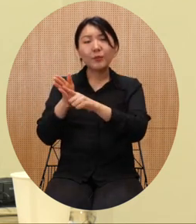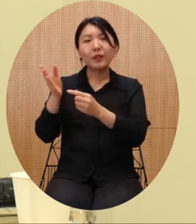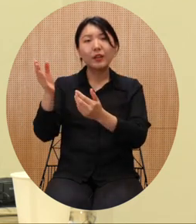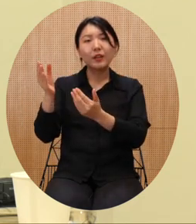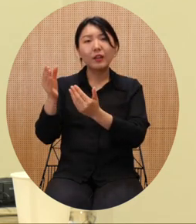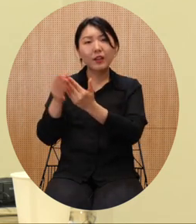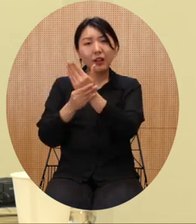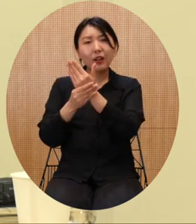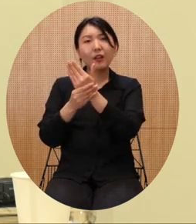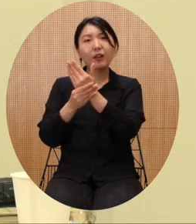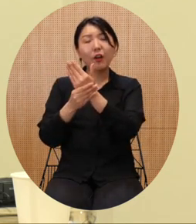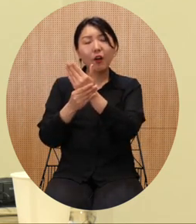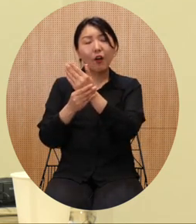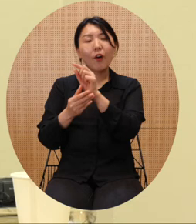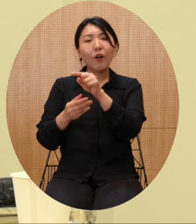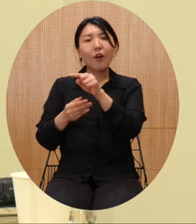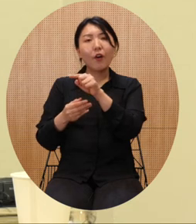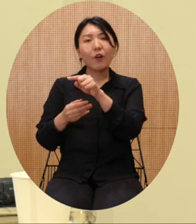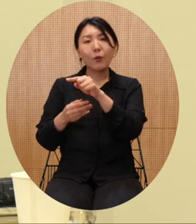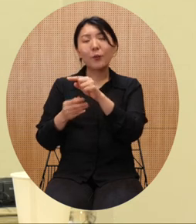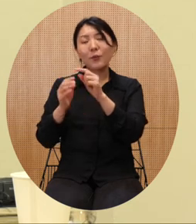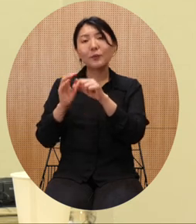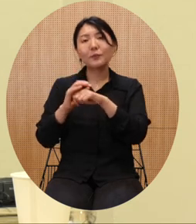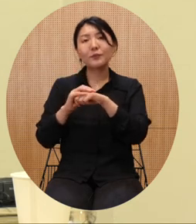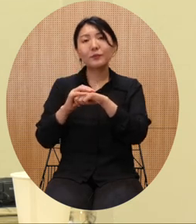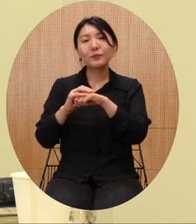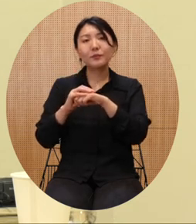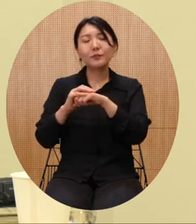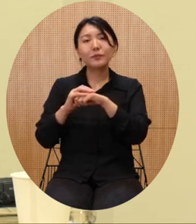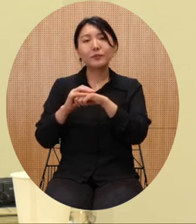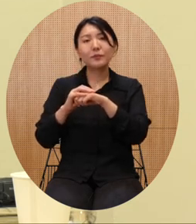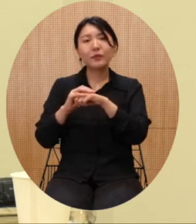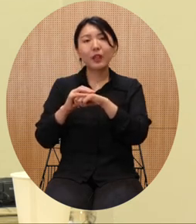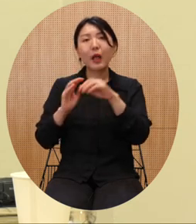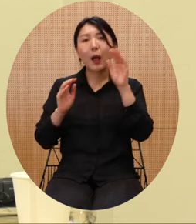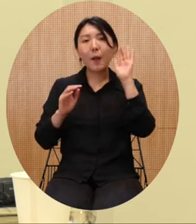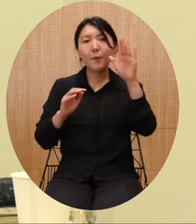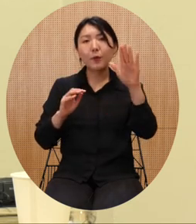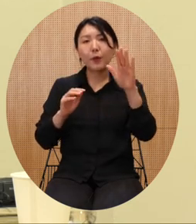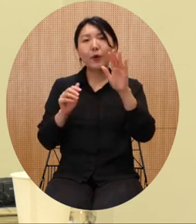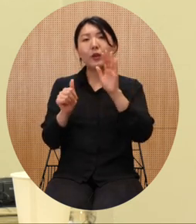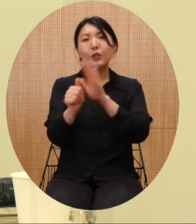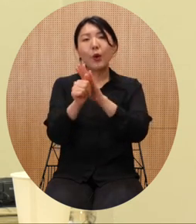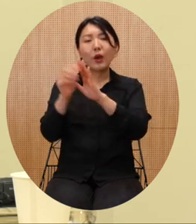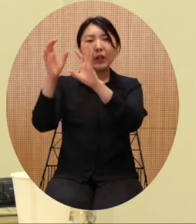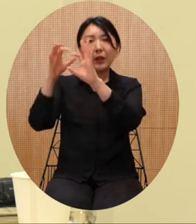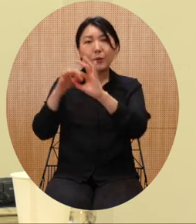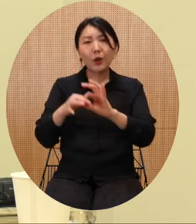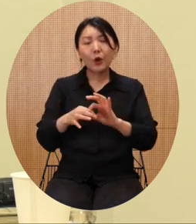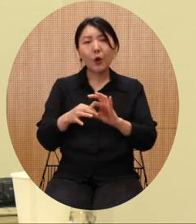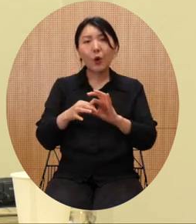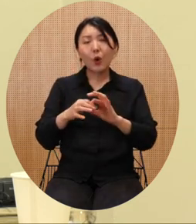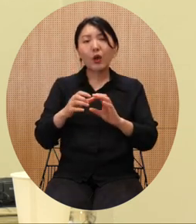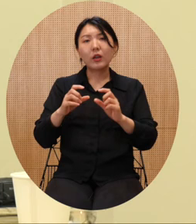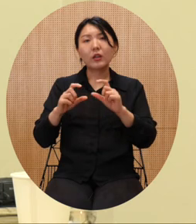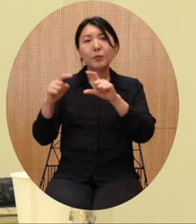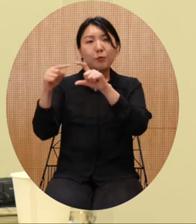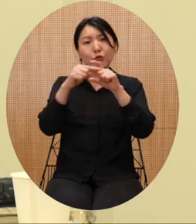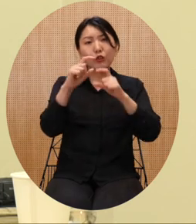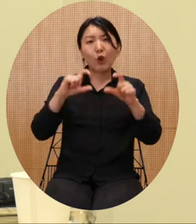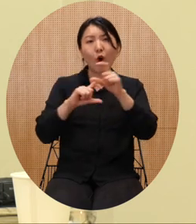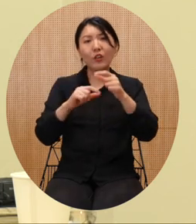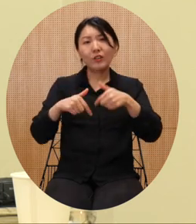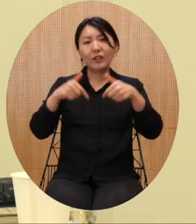결심한 가구가 늘어나는 것으로 보입니다. 향후 지원이 계속되면 될수록 그 비율은 더 높아질 거라고